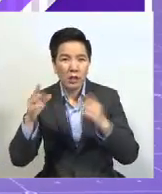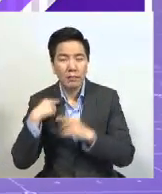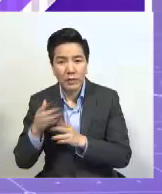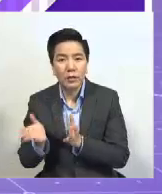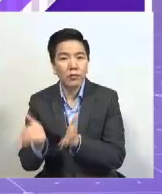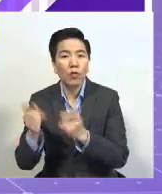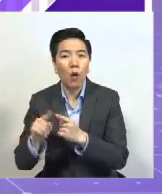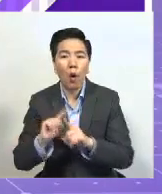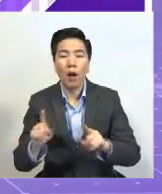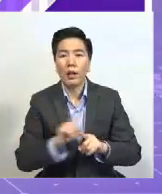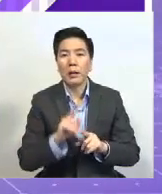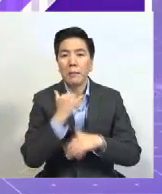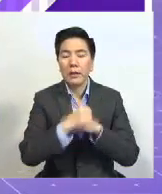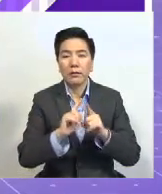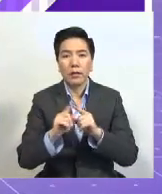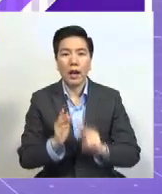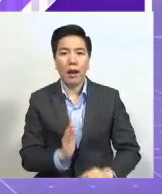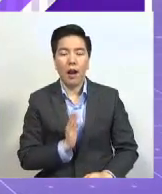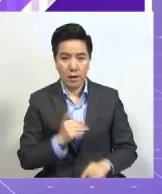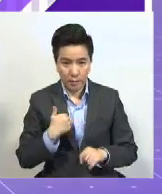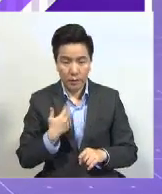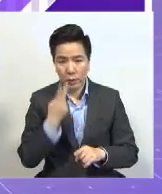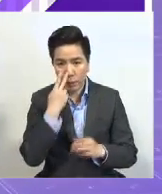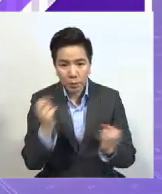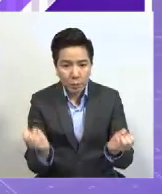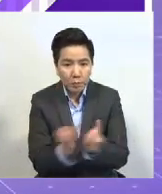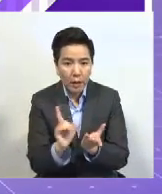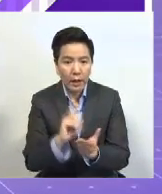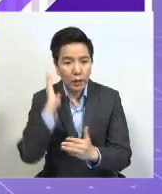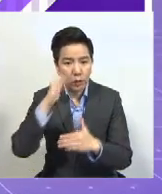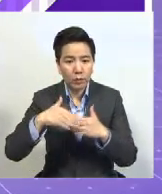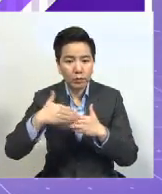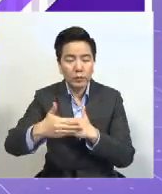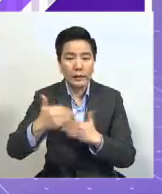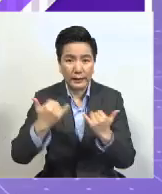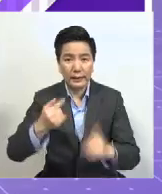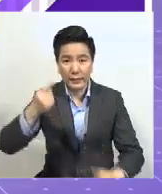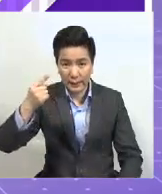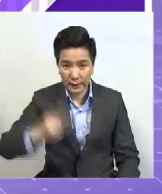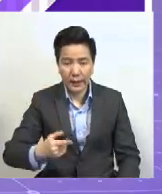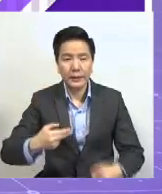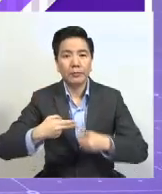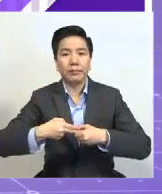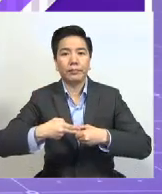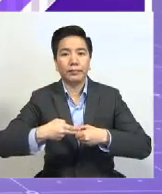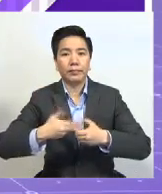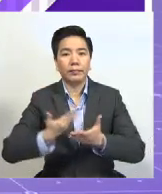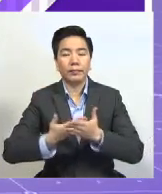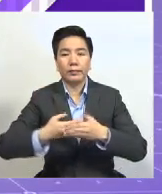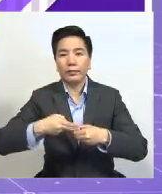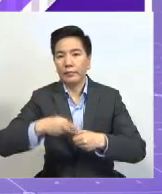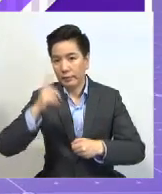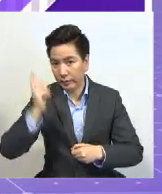ปนะครับเพราะนั้นถามว่ากระทบอะไรบ้างในอนาคตแน่ๆราคาน้ำมันนะ